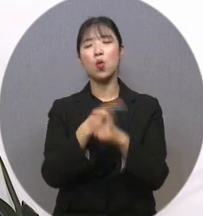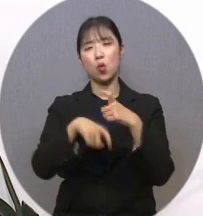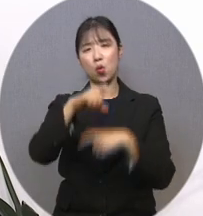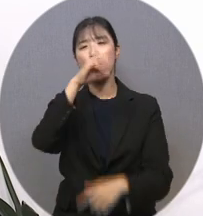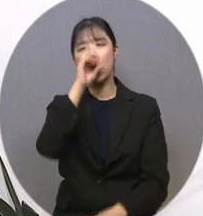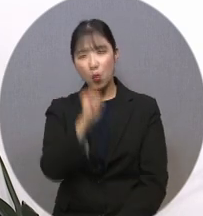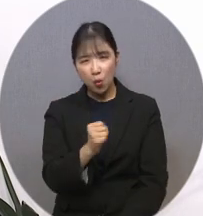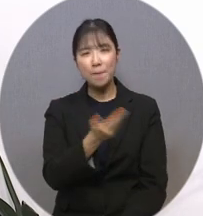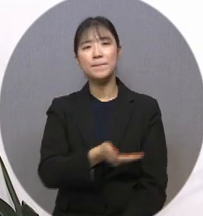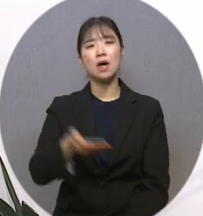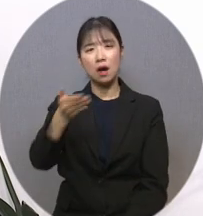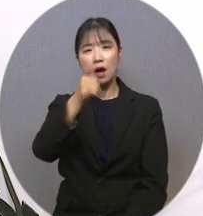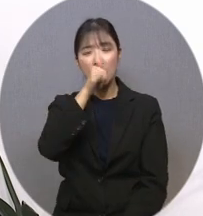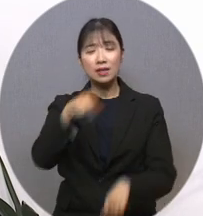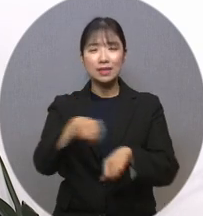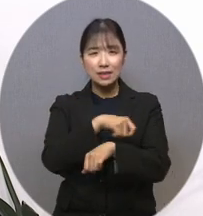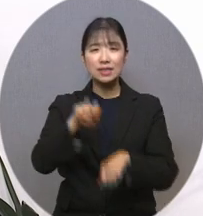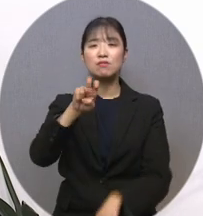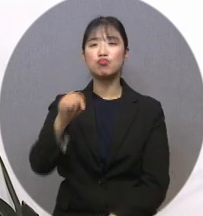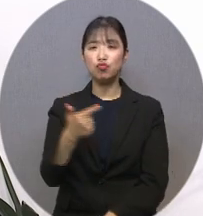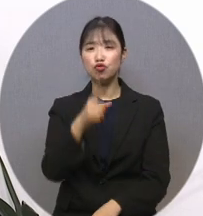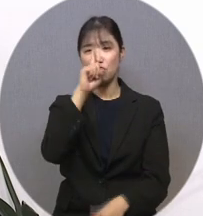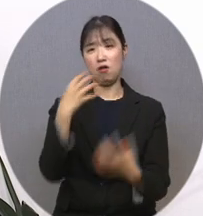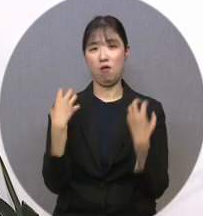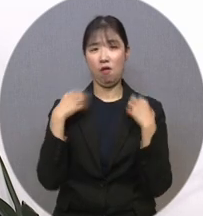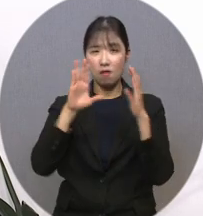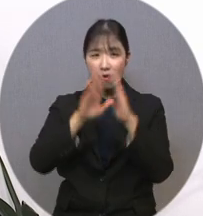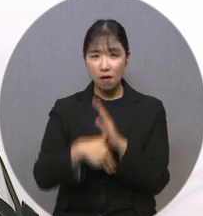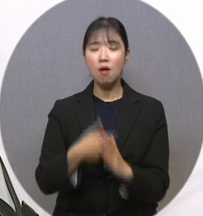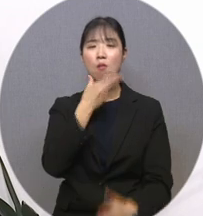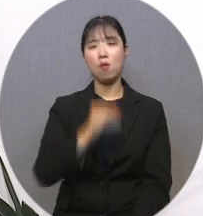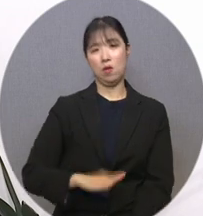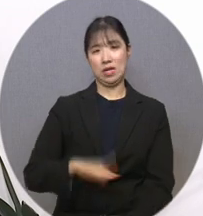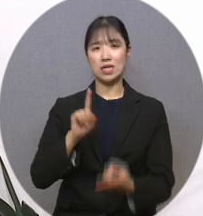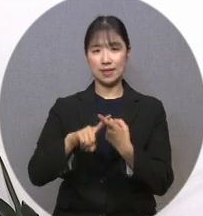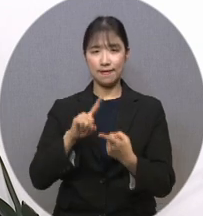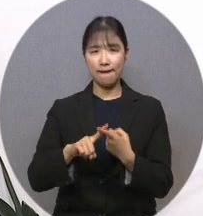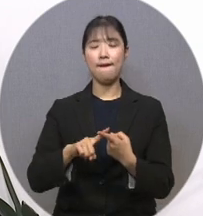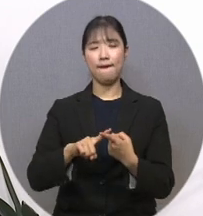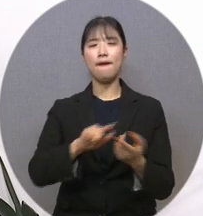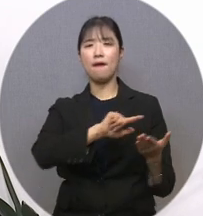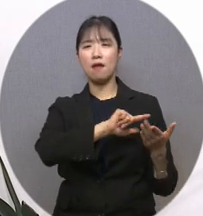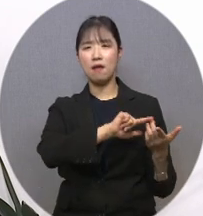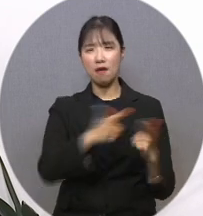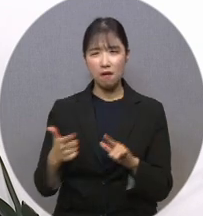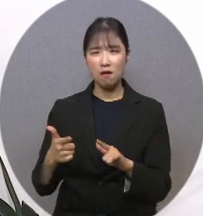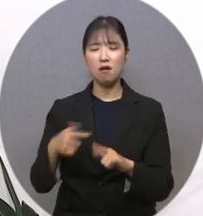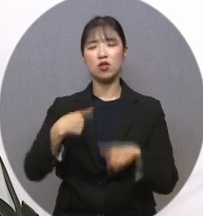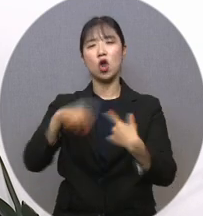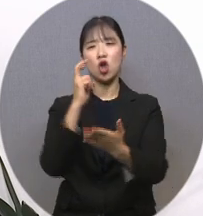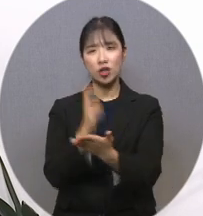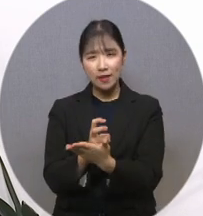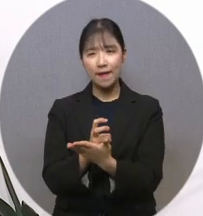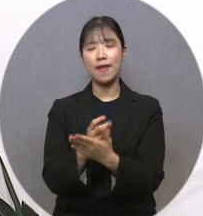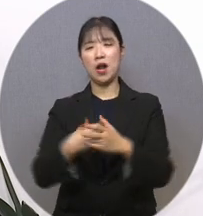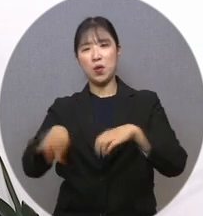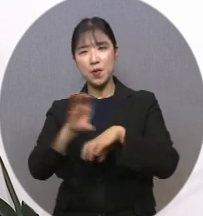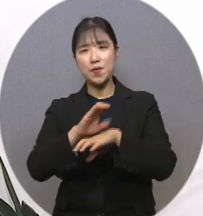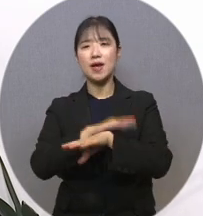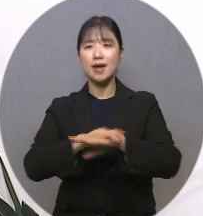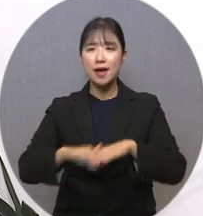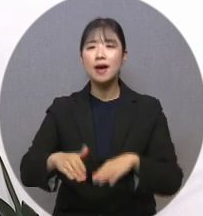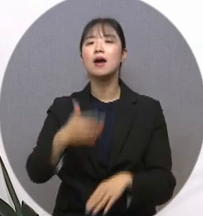나아졌고, 또 특히 그 문재인 정부에서 복지에 대한 여러 가지 정책들을 해서 많이 보완이